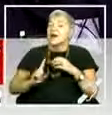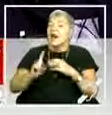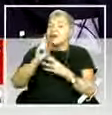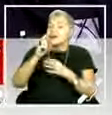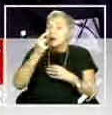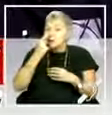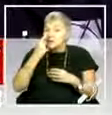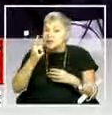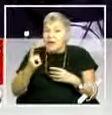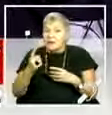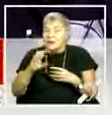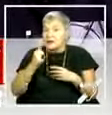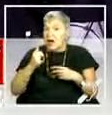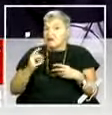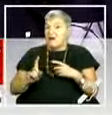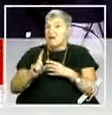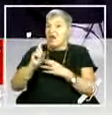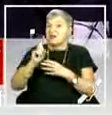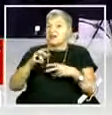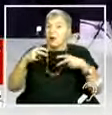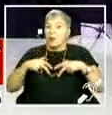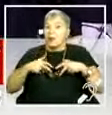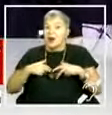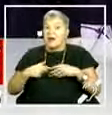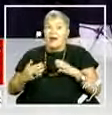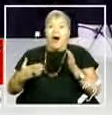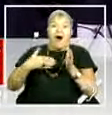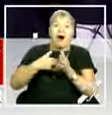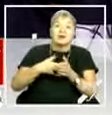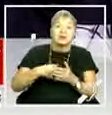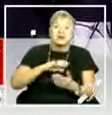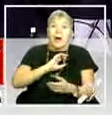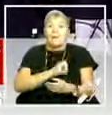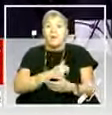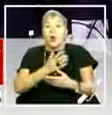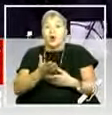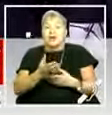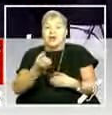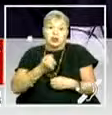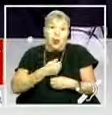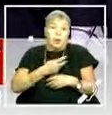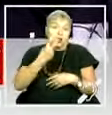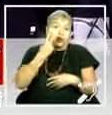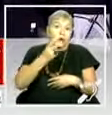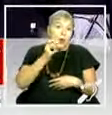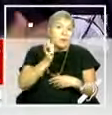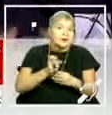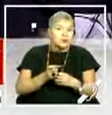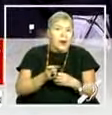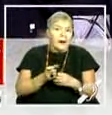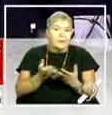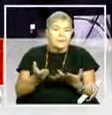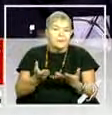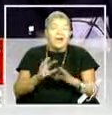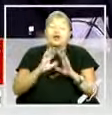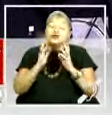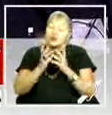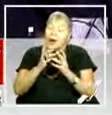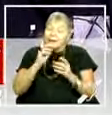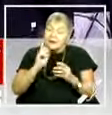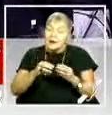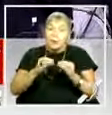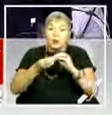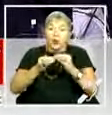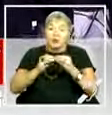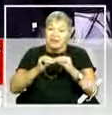a luat-o razna, a avut probleme și a omorât doi oameni în interiorul Poloniei, la vreo 8 km de graniță. Deci toate lucrurile astea trebuie puse cap la